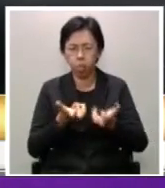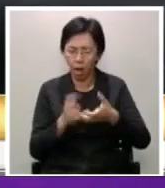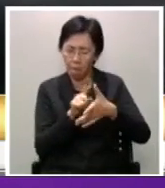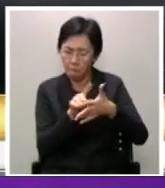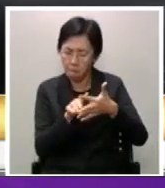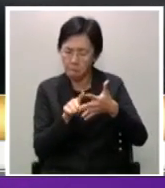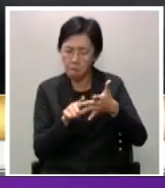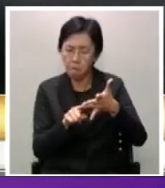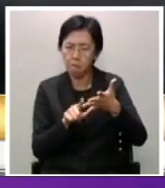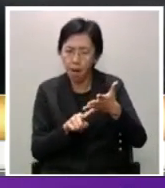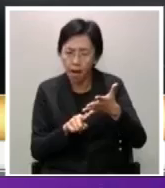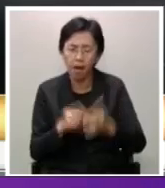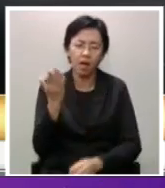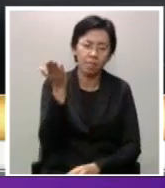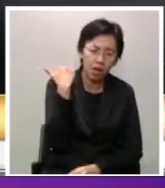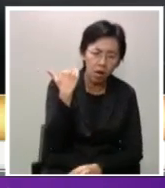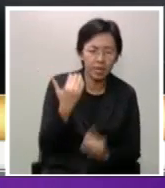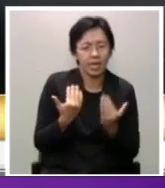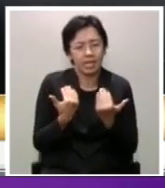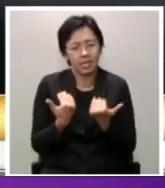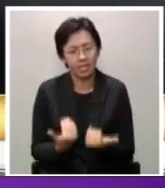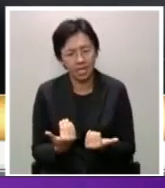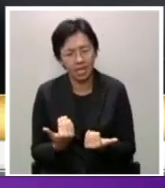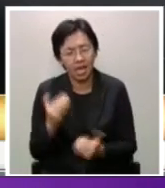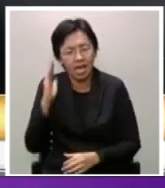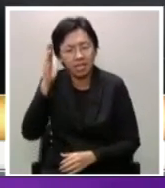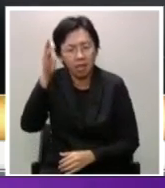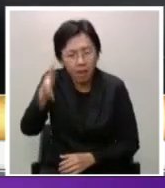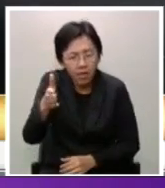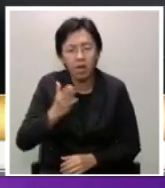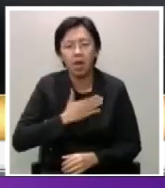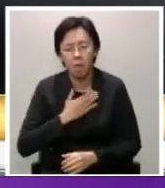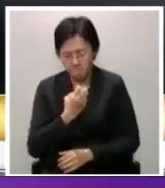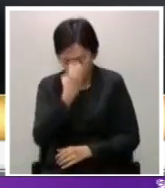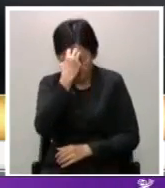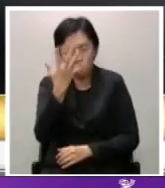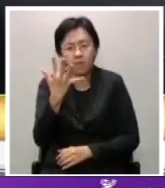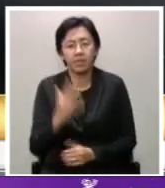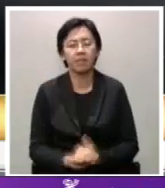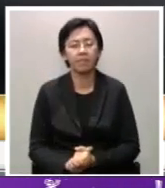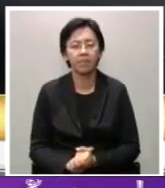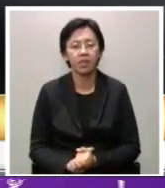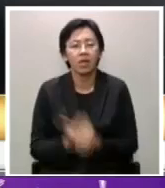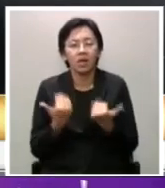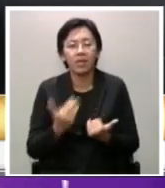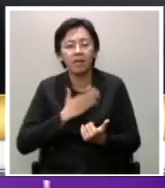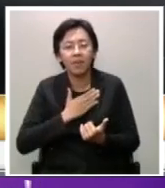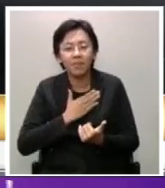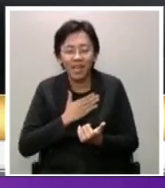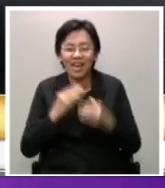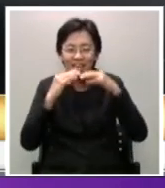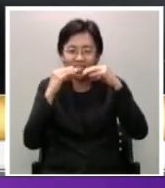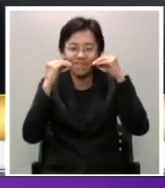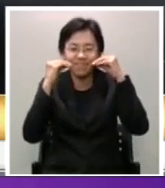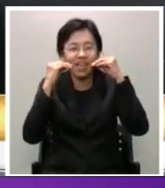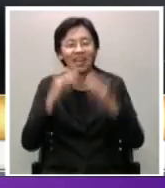องก็เป็นเรื่องที่เป็นทั้งอดีตปัจจุบันแล้วก็ไปถึงอนาคตด้วยนะครับผมไม่ได้โกรธท่านเลยนะวันนี้ผมก็จะเห็นรอยยิ้มผมก็แจ่ม